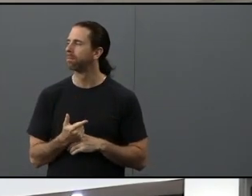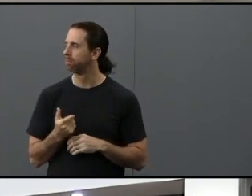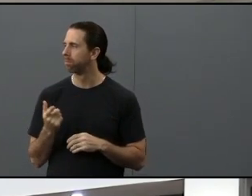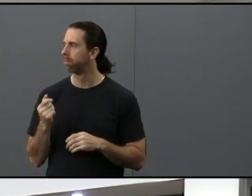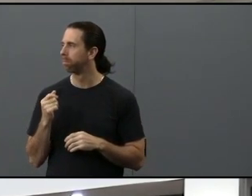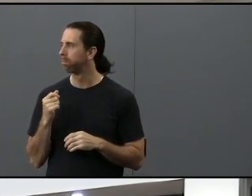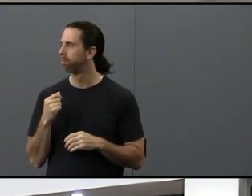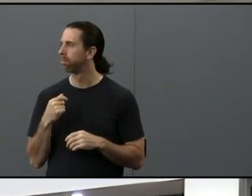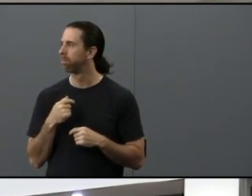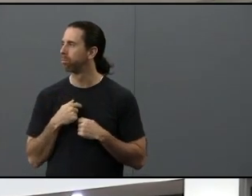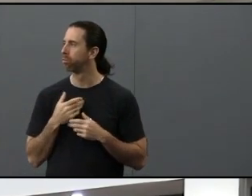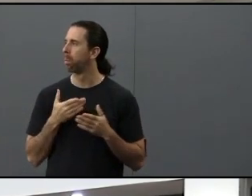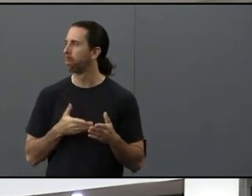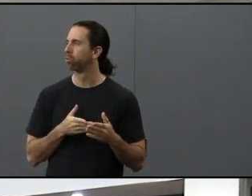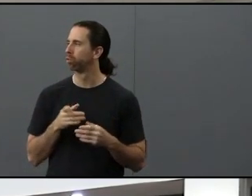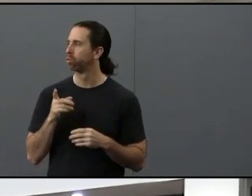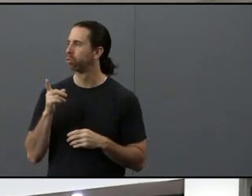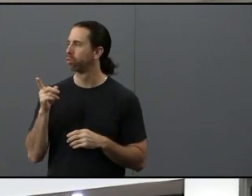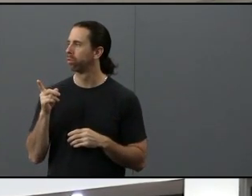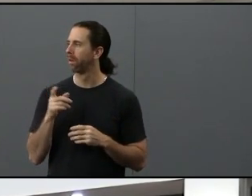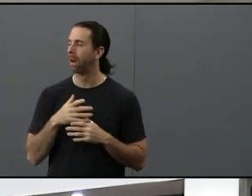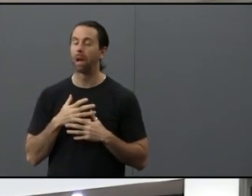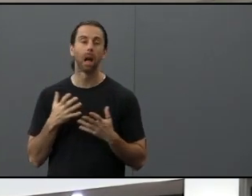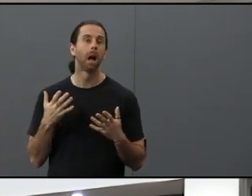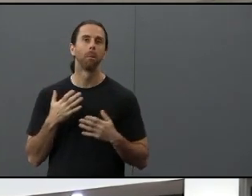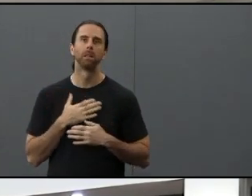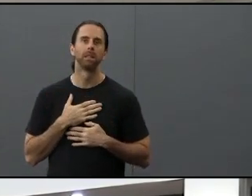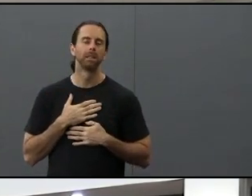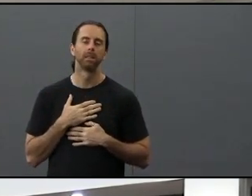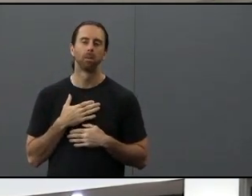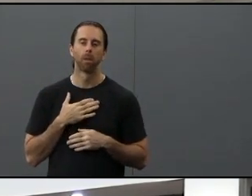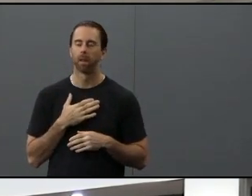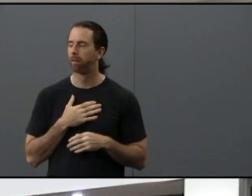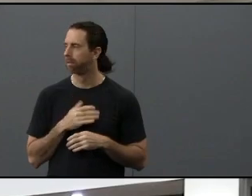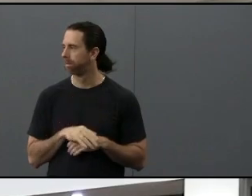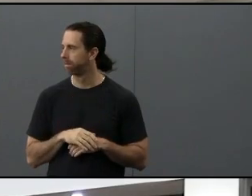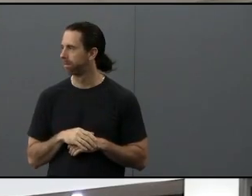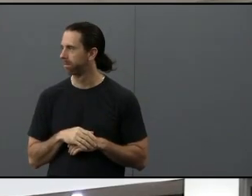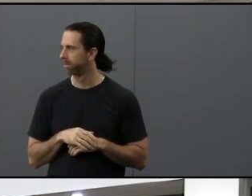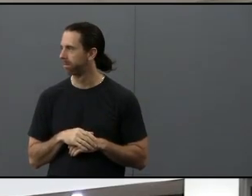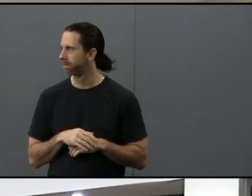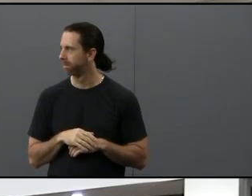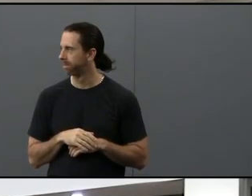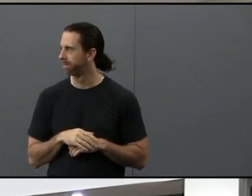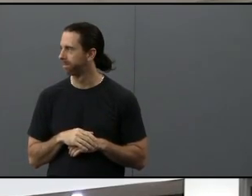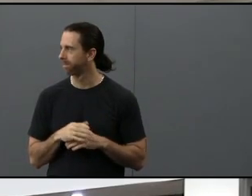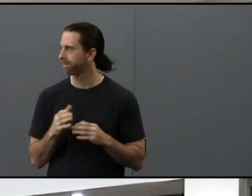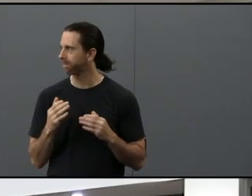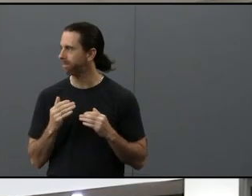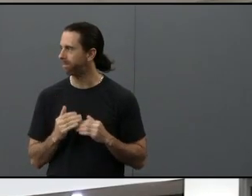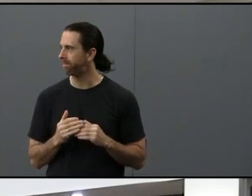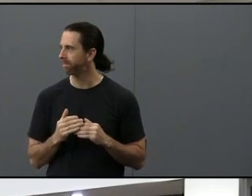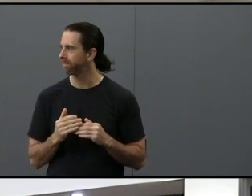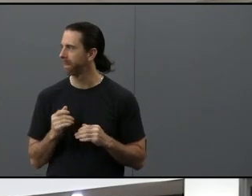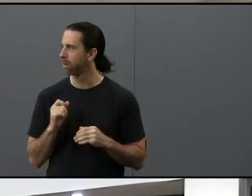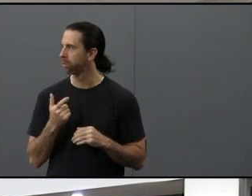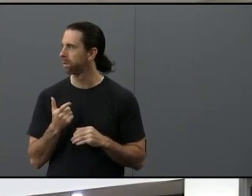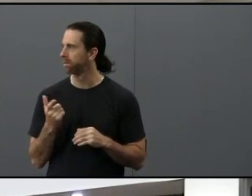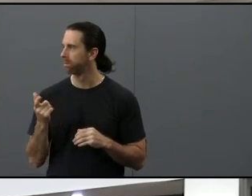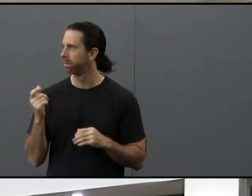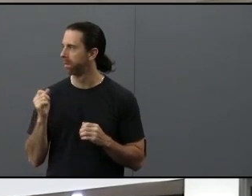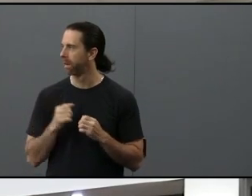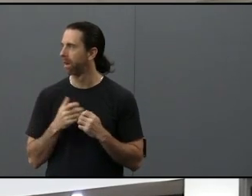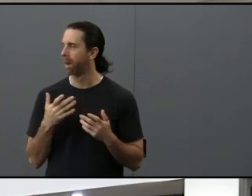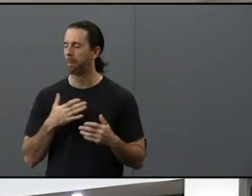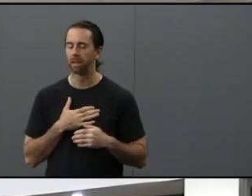monsieur le Président je propose avec grand plaisir merci beaucoup mon Dieu on était la ce soirur j'appuie avec grand